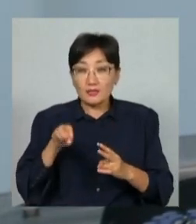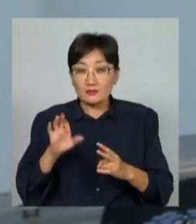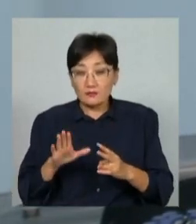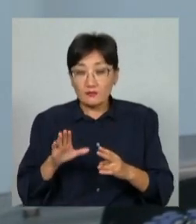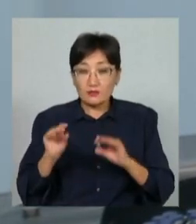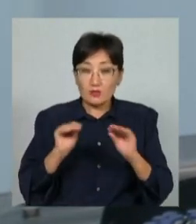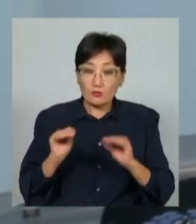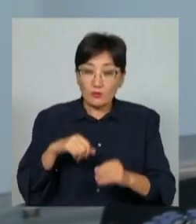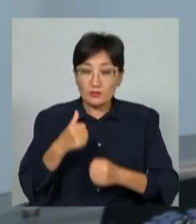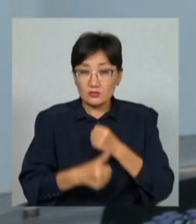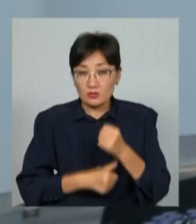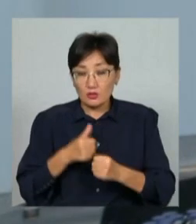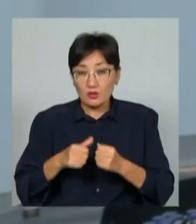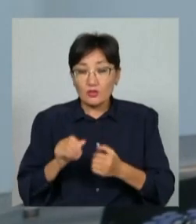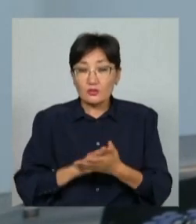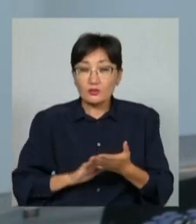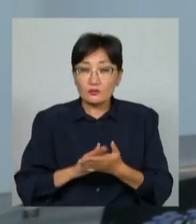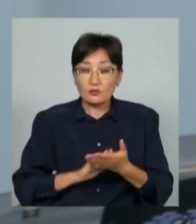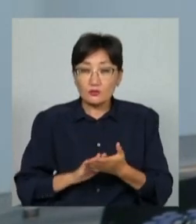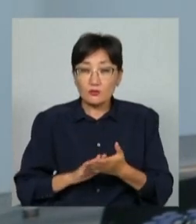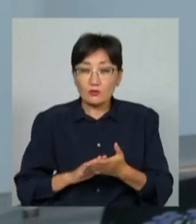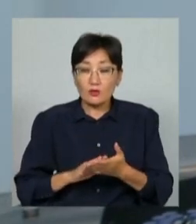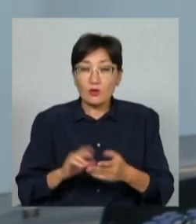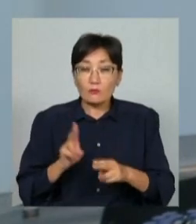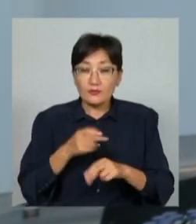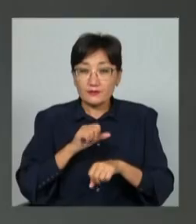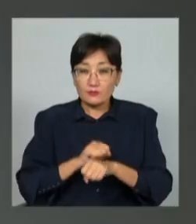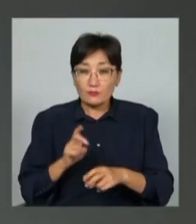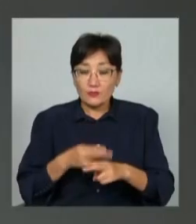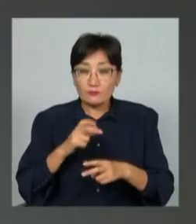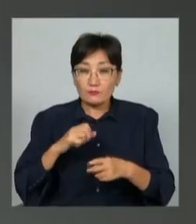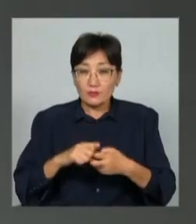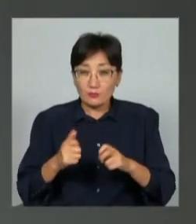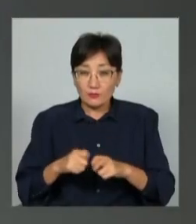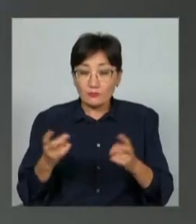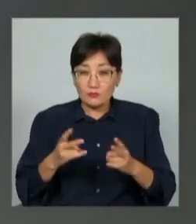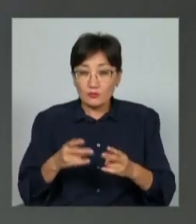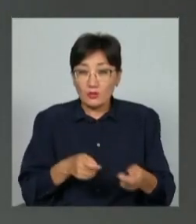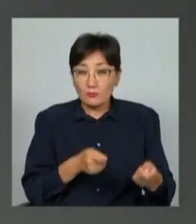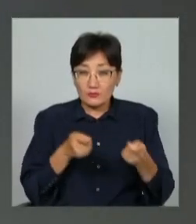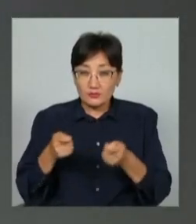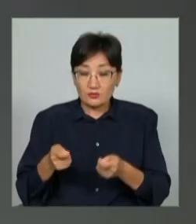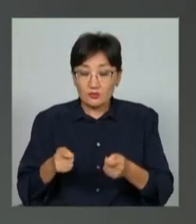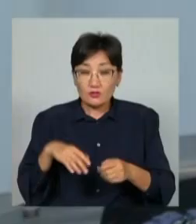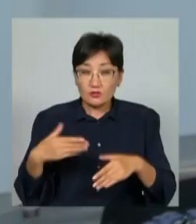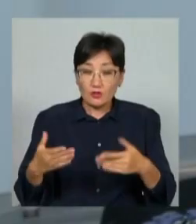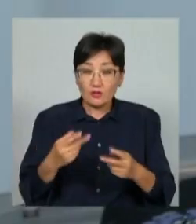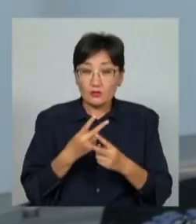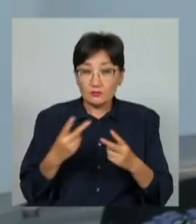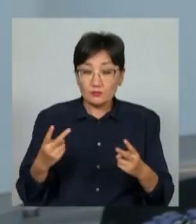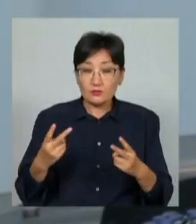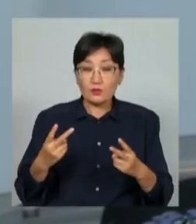жабдыр, материалдар ешқандай тоқсаусыз, ешқандай кедергісіз бізге келу керек. Сондықтан да жан жағынан